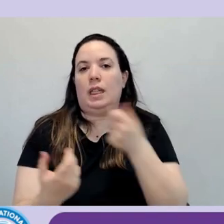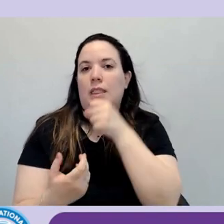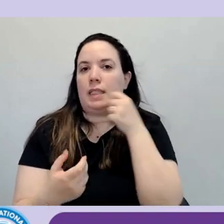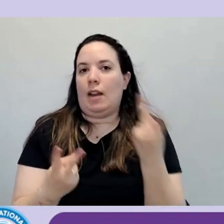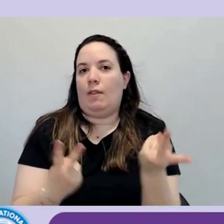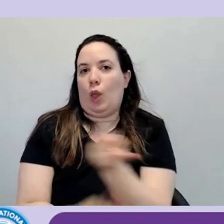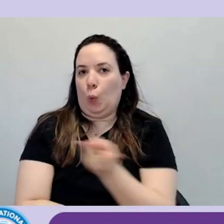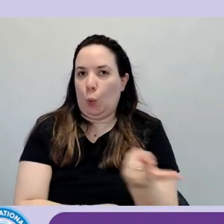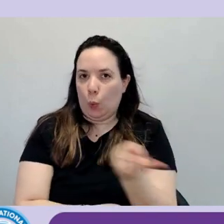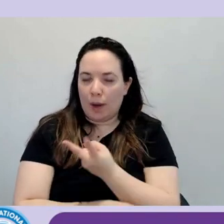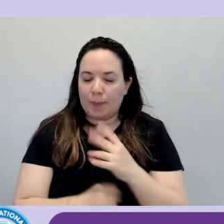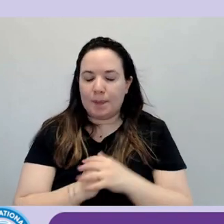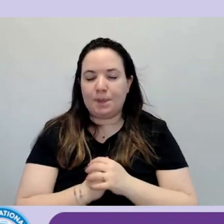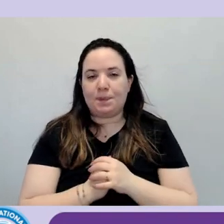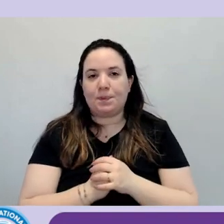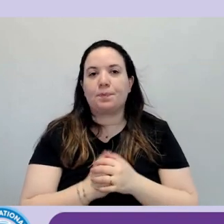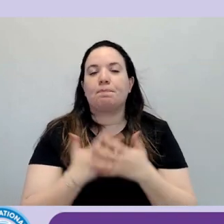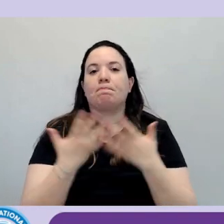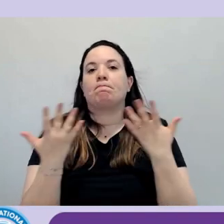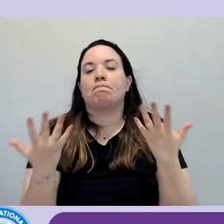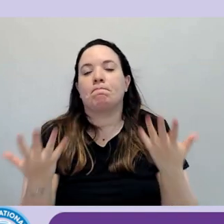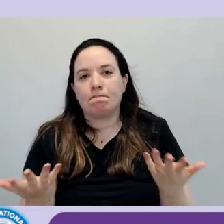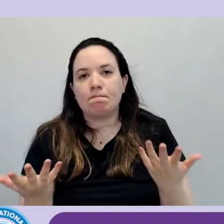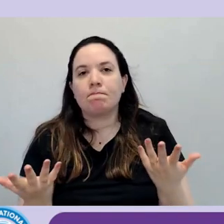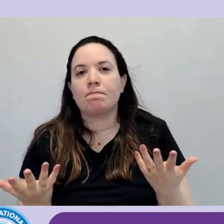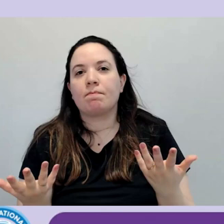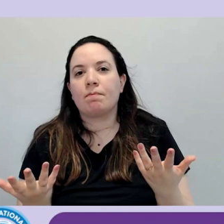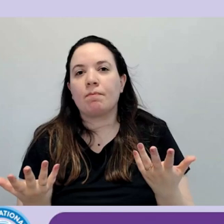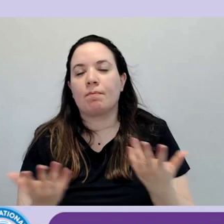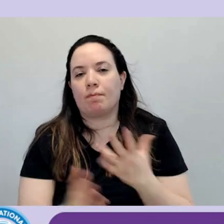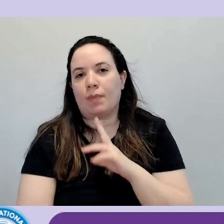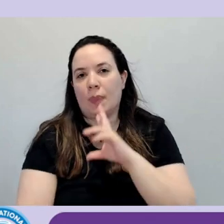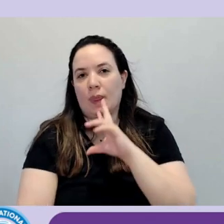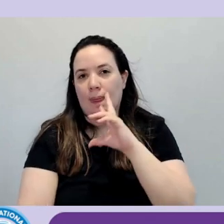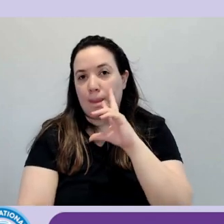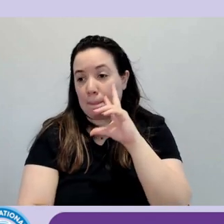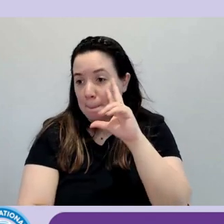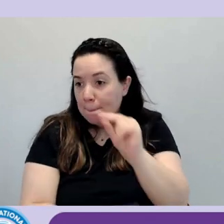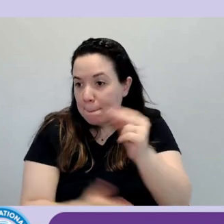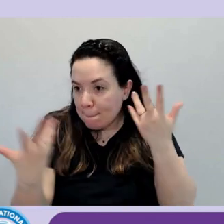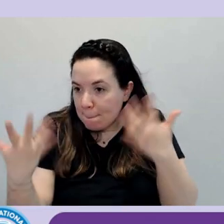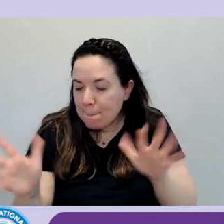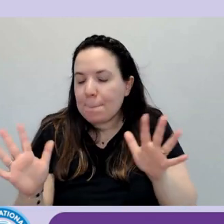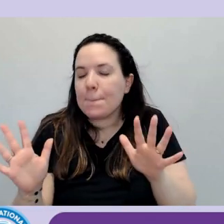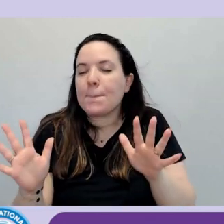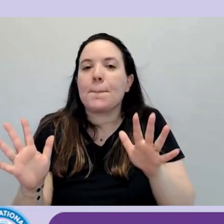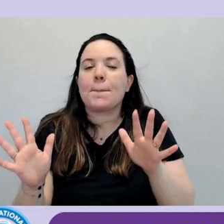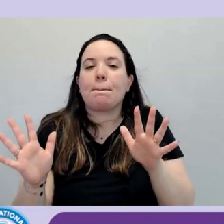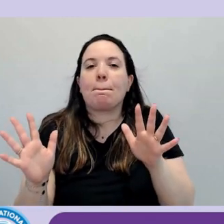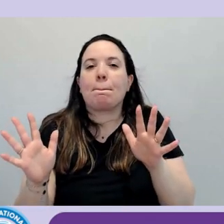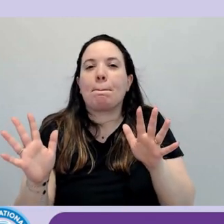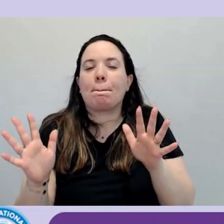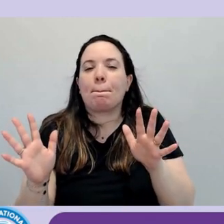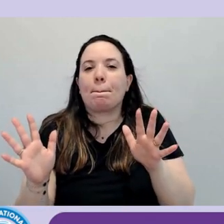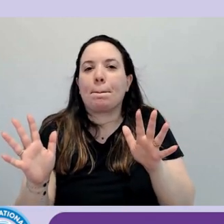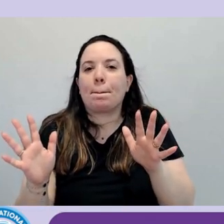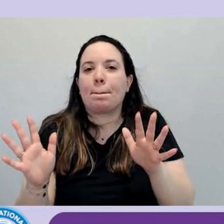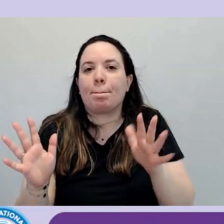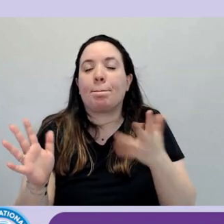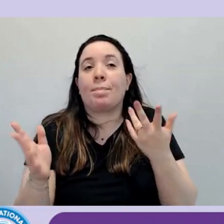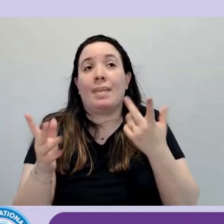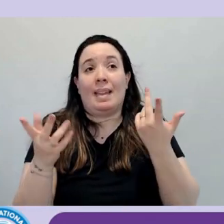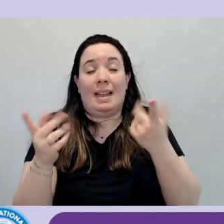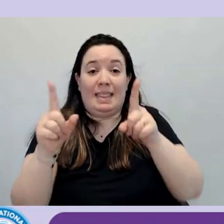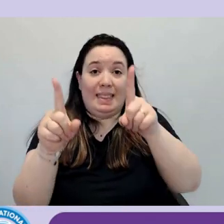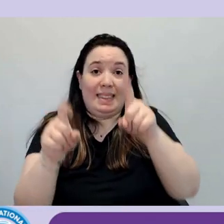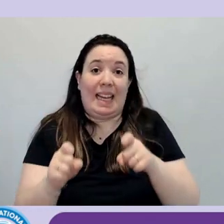professionalità detto questo Ecco la la la verifica automatica